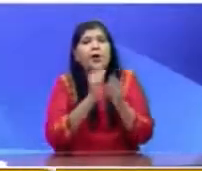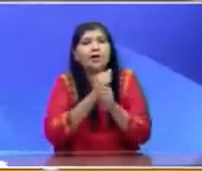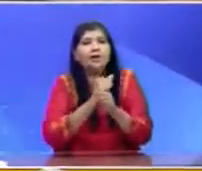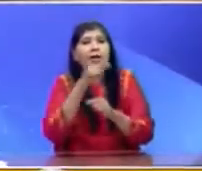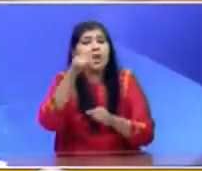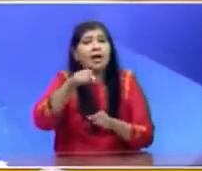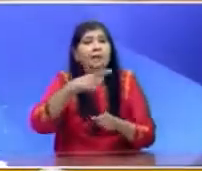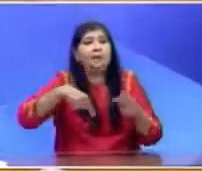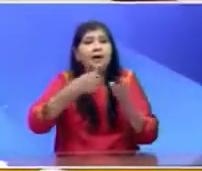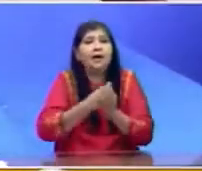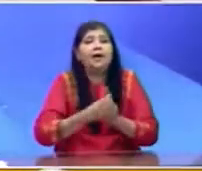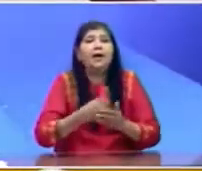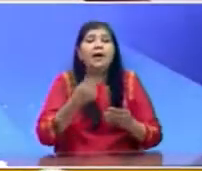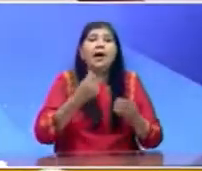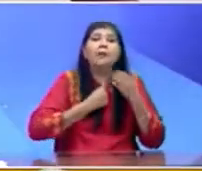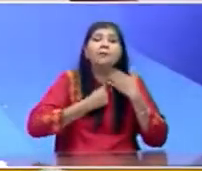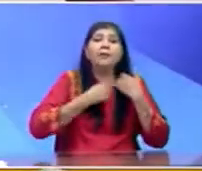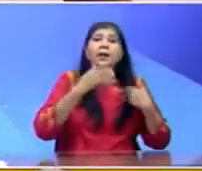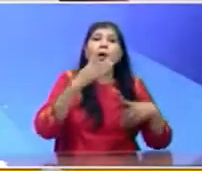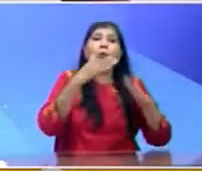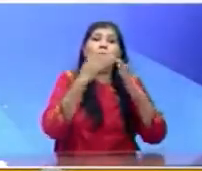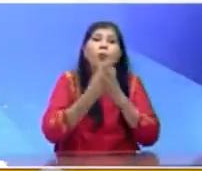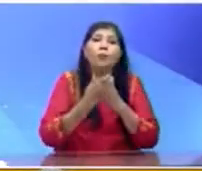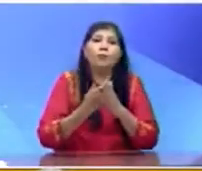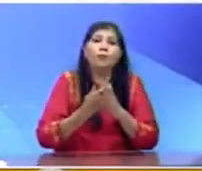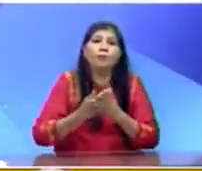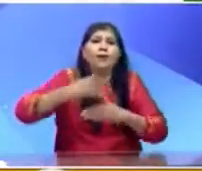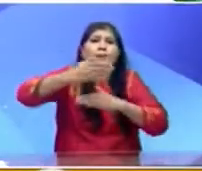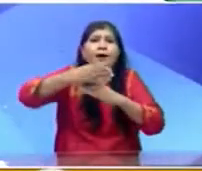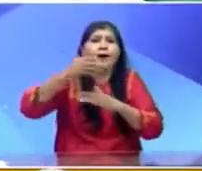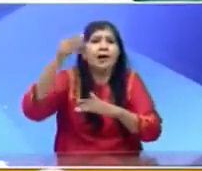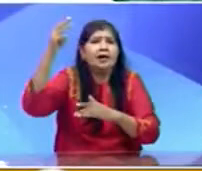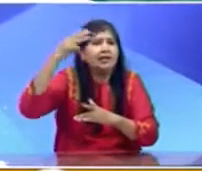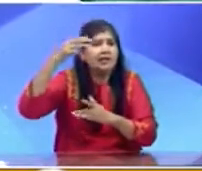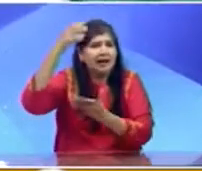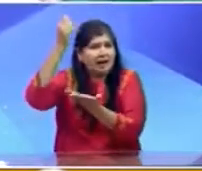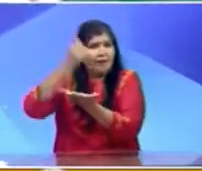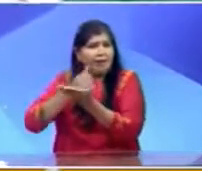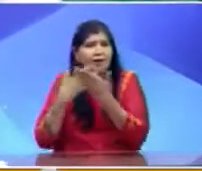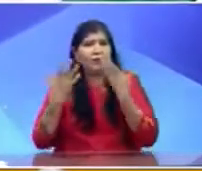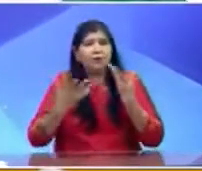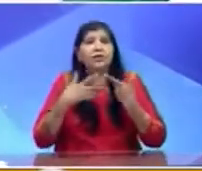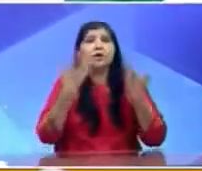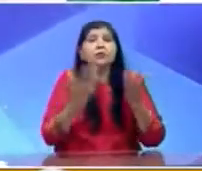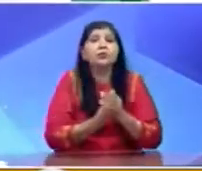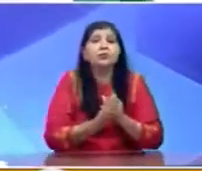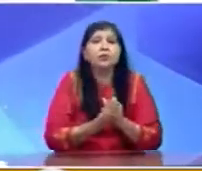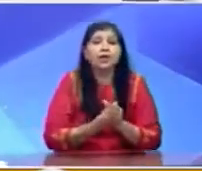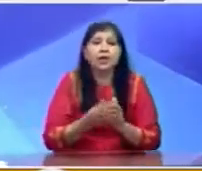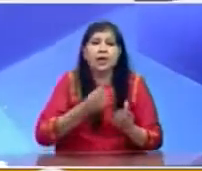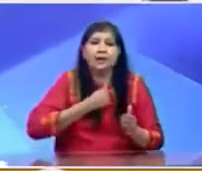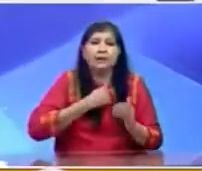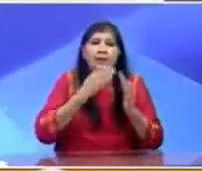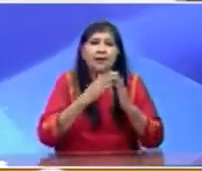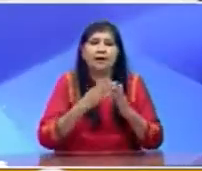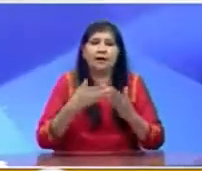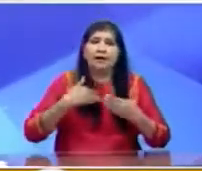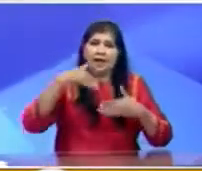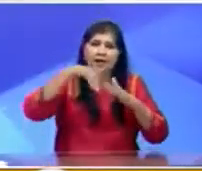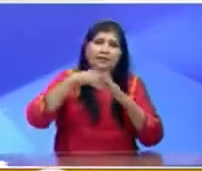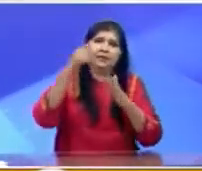आप अपने घर पर तिरंगा जरूर फहराएं या उसे अपने घर पर